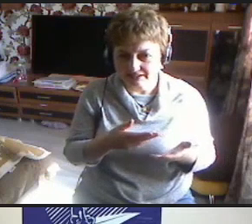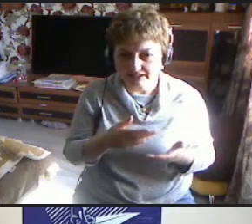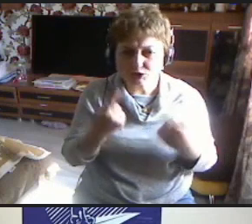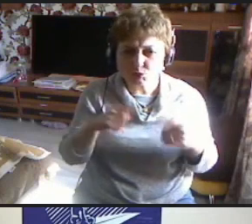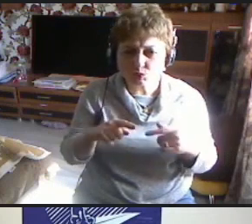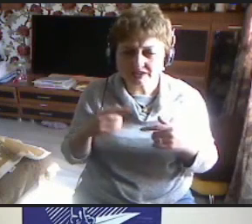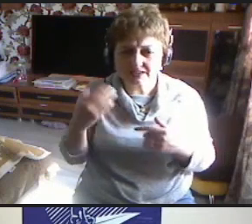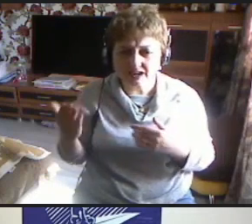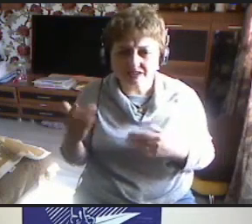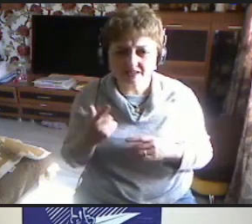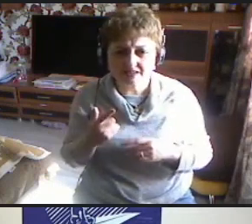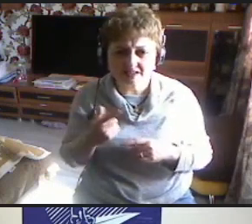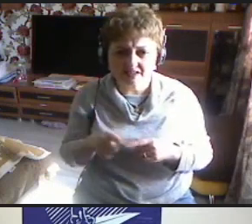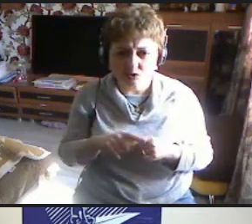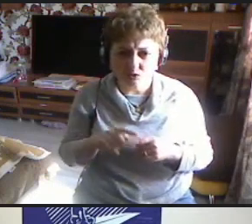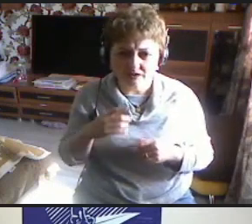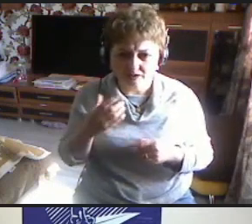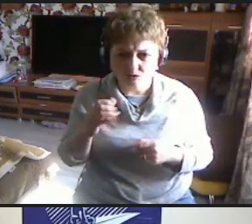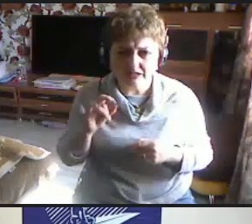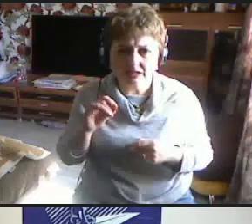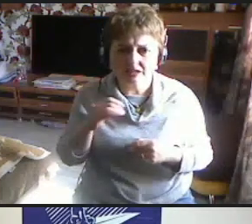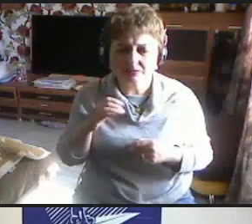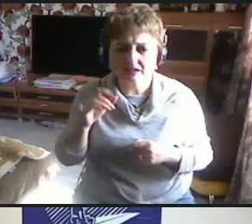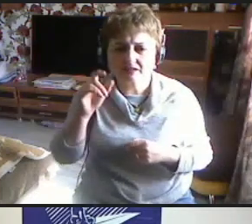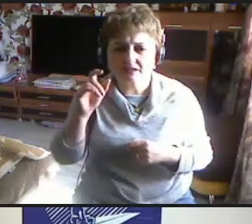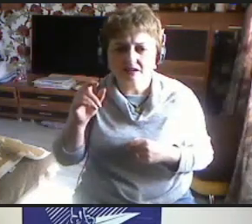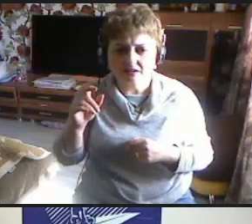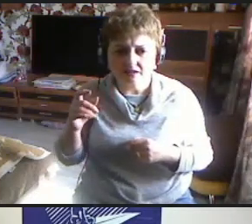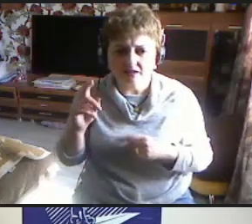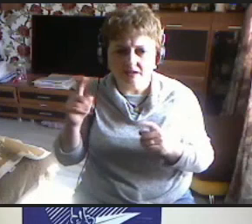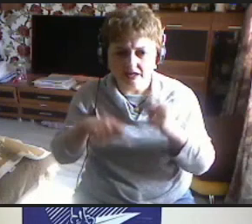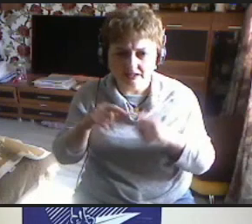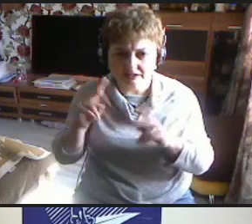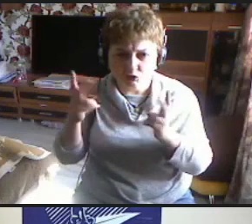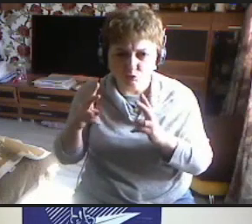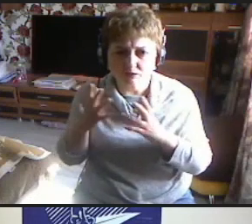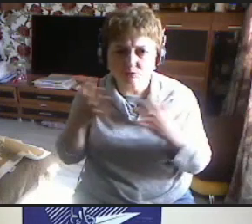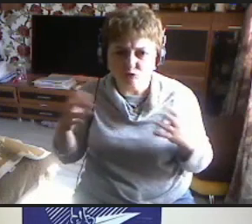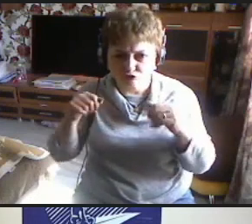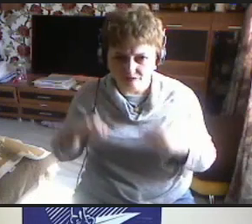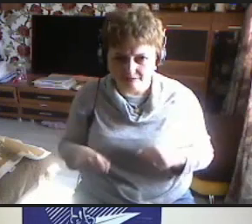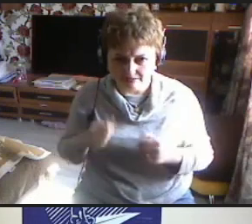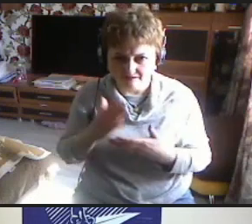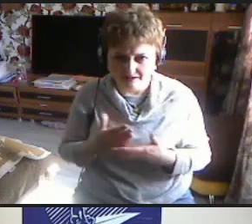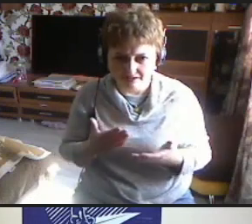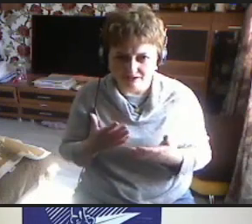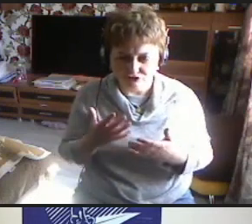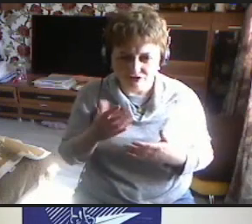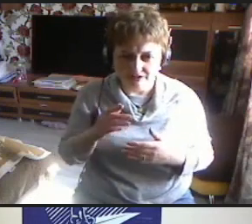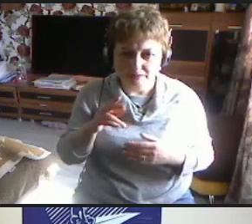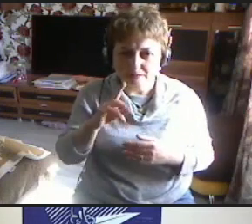здесь такой аспект, что как раз-то родительский клуб, он, скорее всего, имеет больше прав при взаимодействии со школой, потому